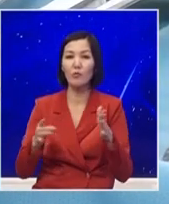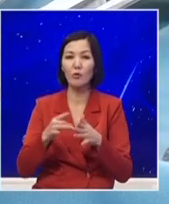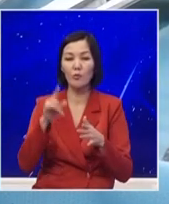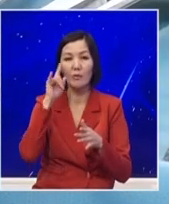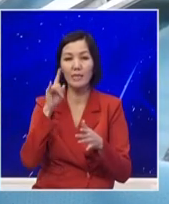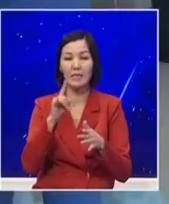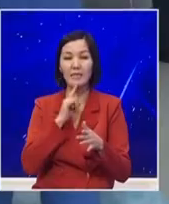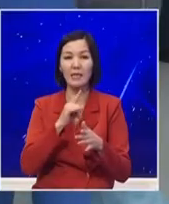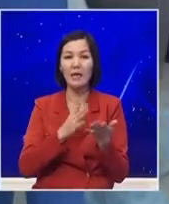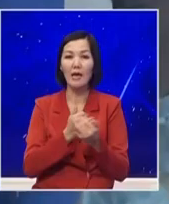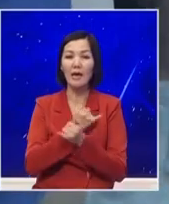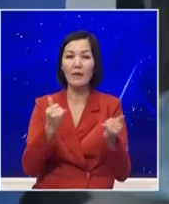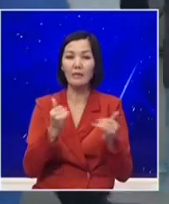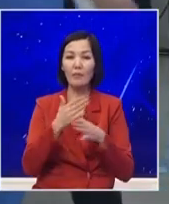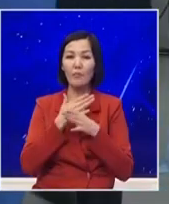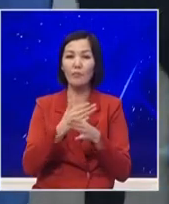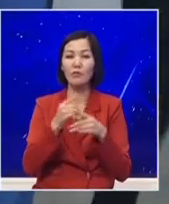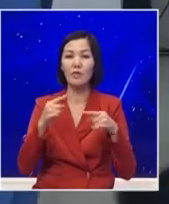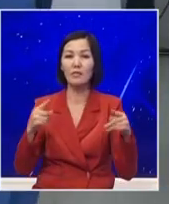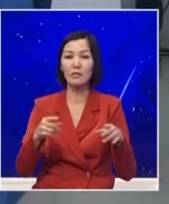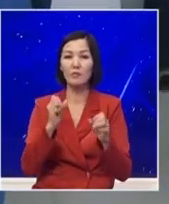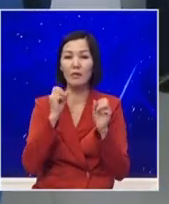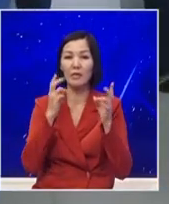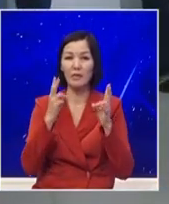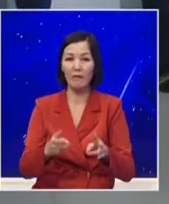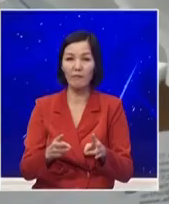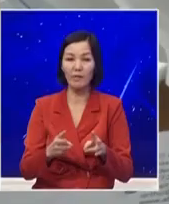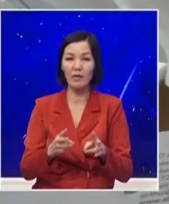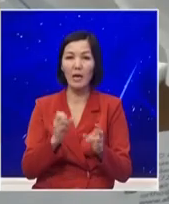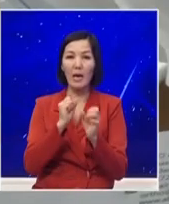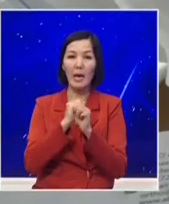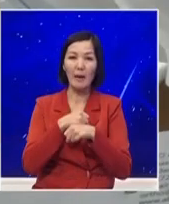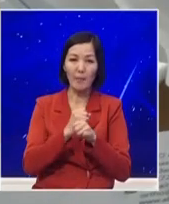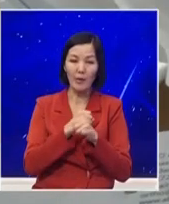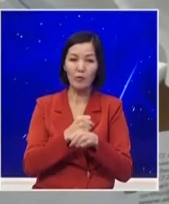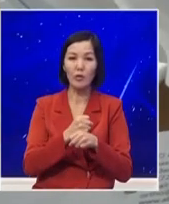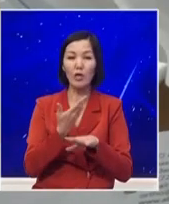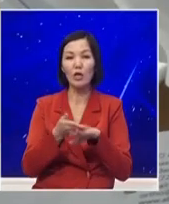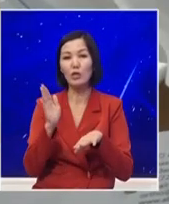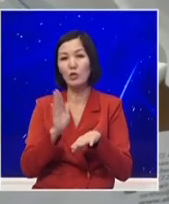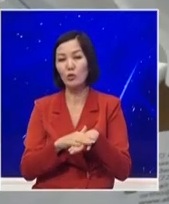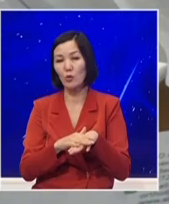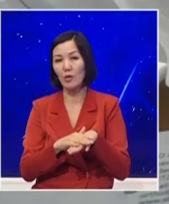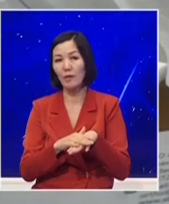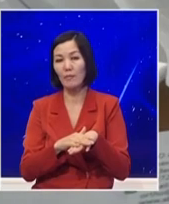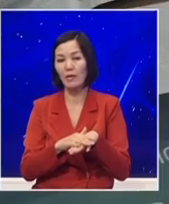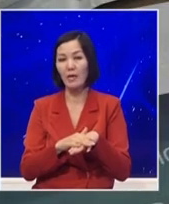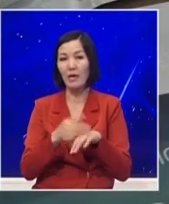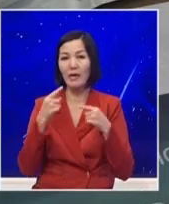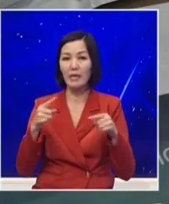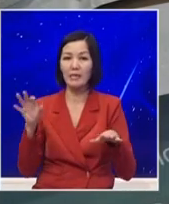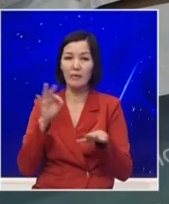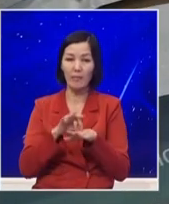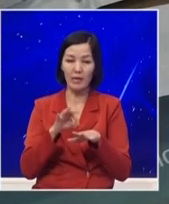страны. Также оказывается помощь пациентам с различными травмами опорно-двигательного аппарата и тяжелыми ортопедическими патологиями.